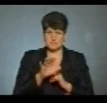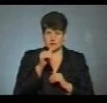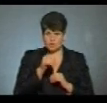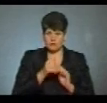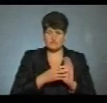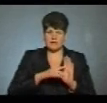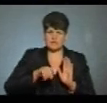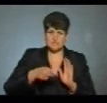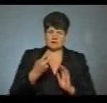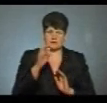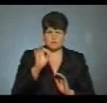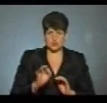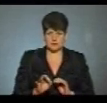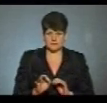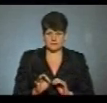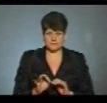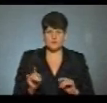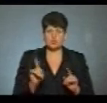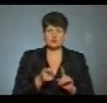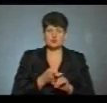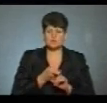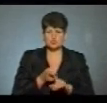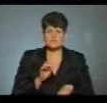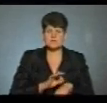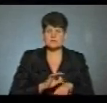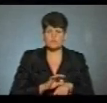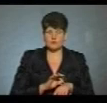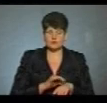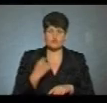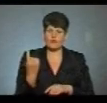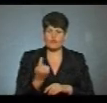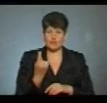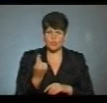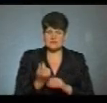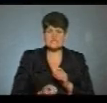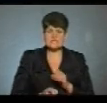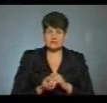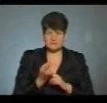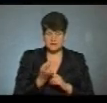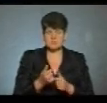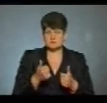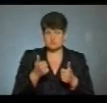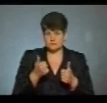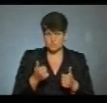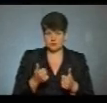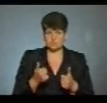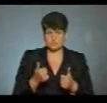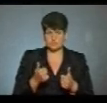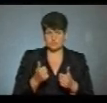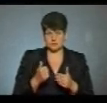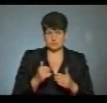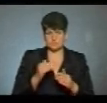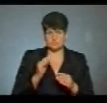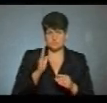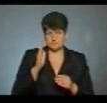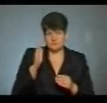– 9,2%. Що стосується захворюваності, в області з'явилася позитивна тенденція, яка